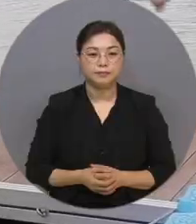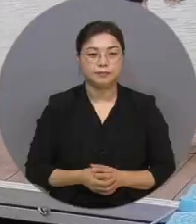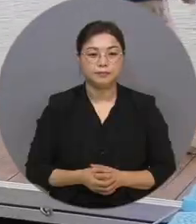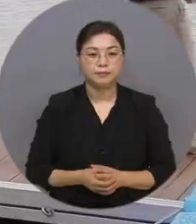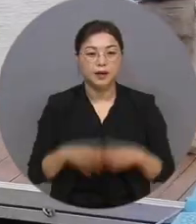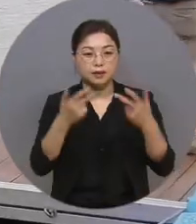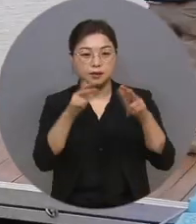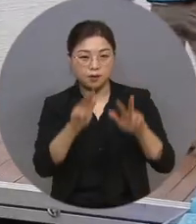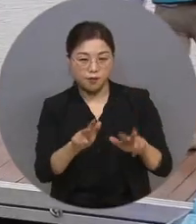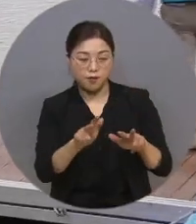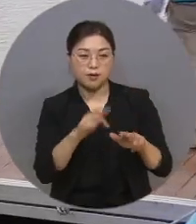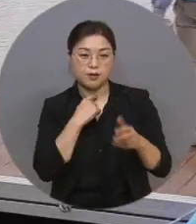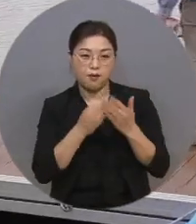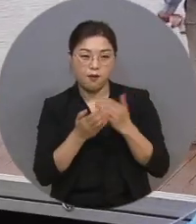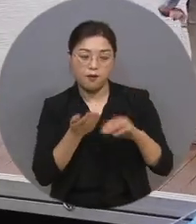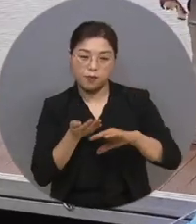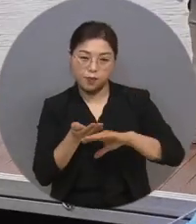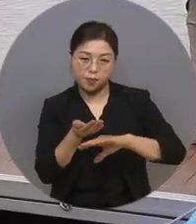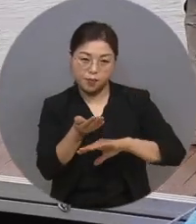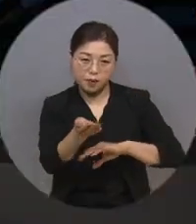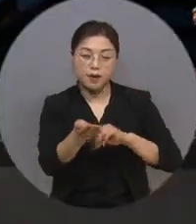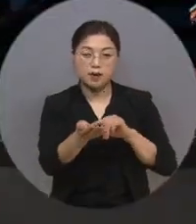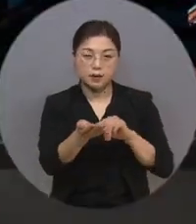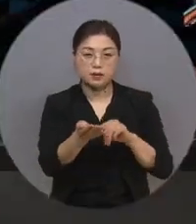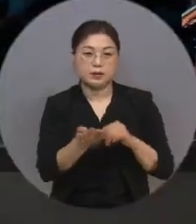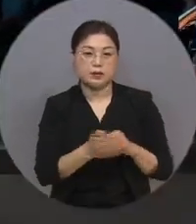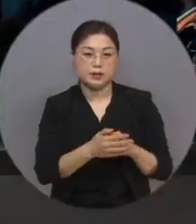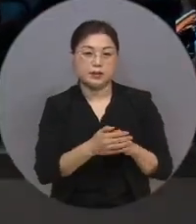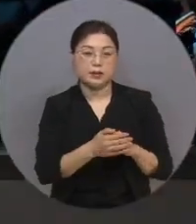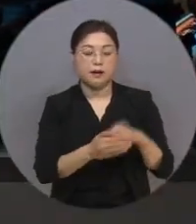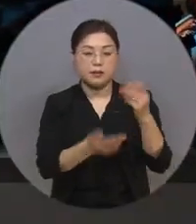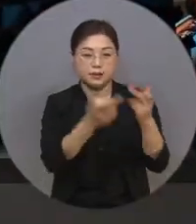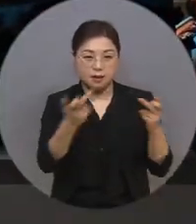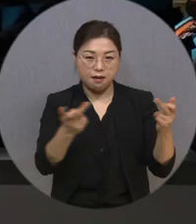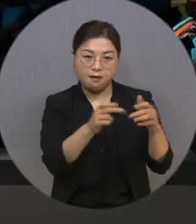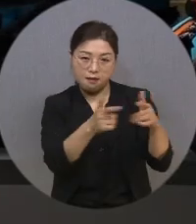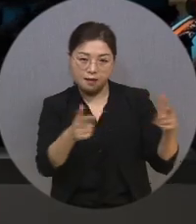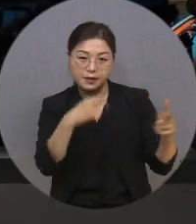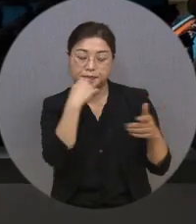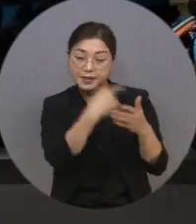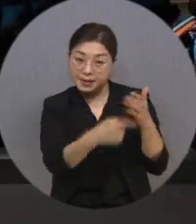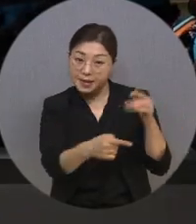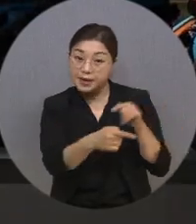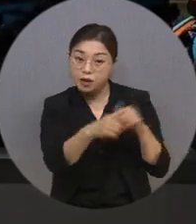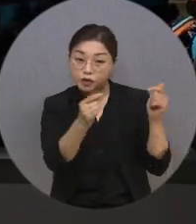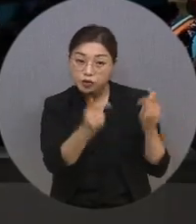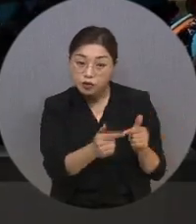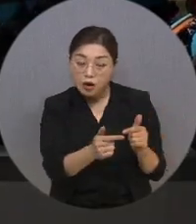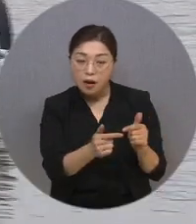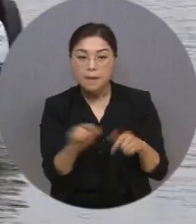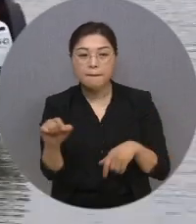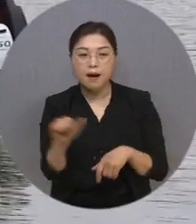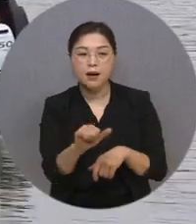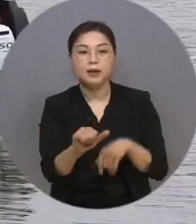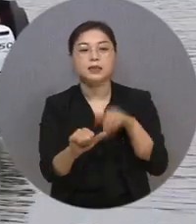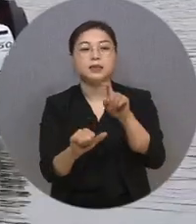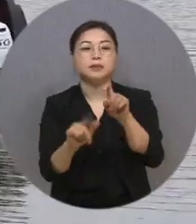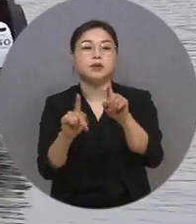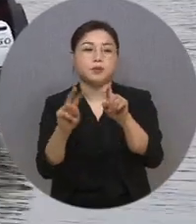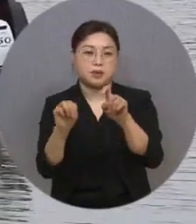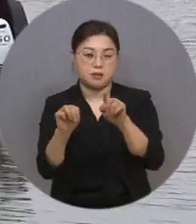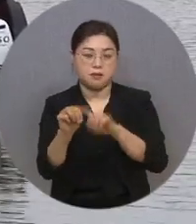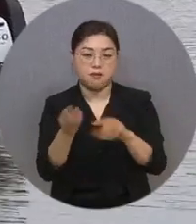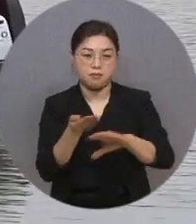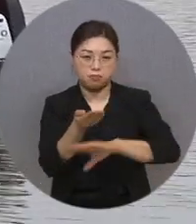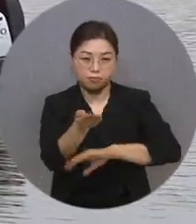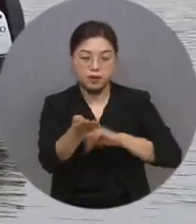정원 체험선은 수상 생태계 영향을 최소화하기 위해 시속 10km 이하로 운항하고 보트는